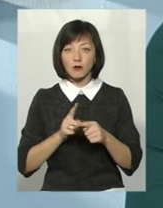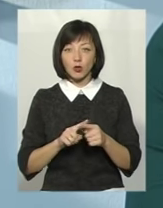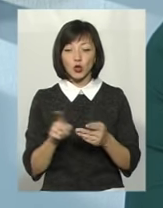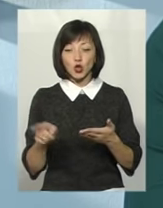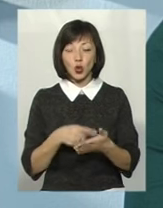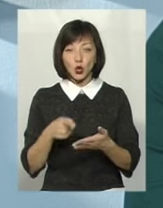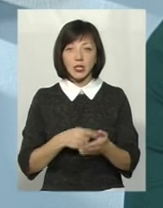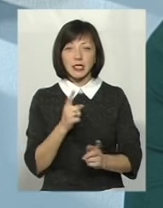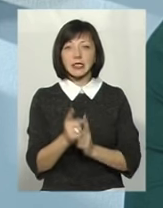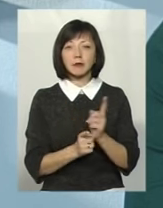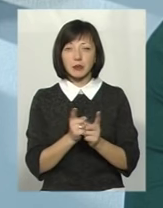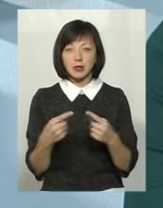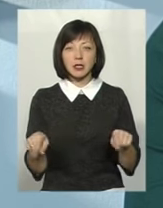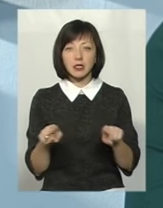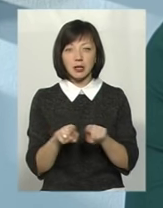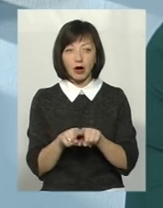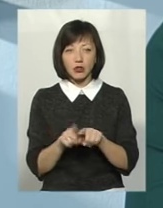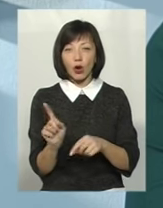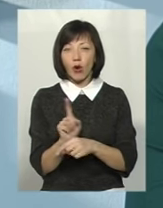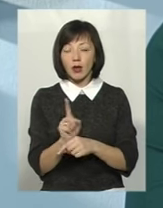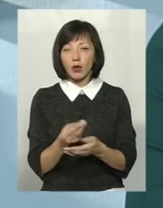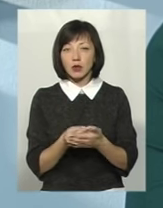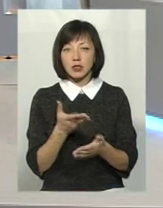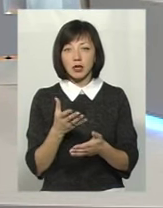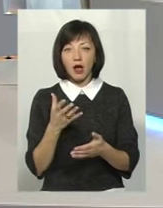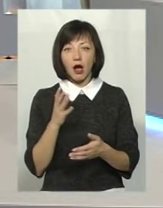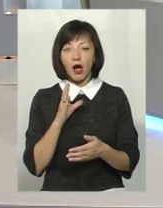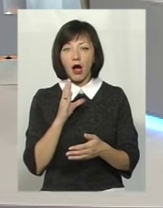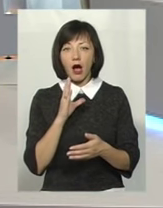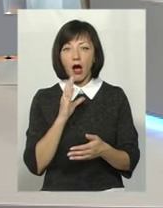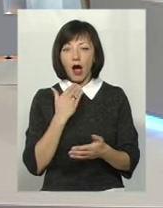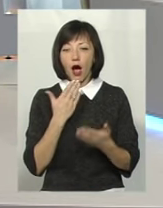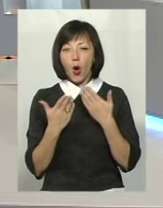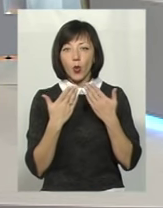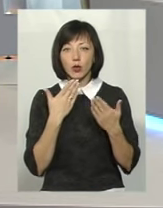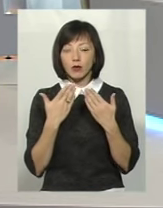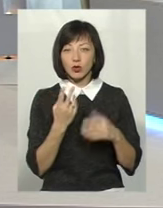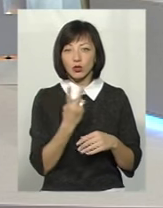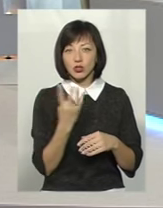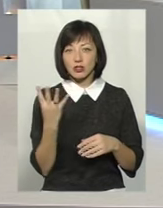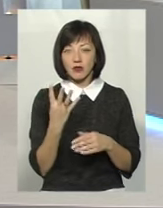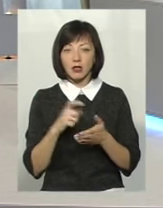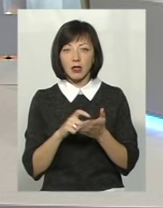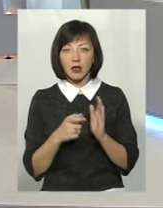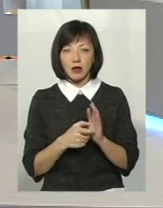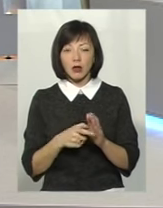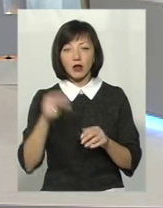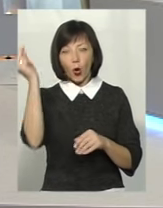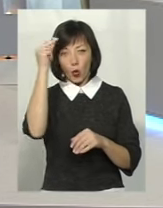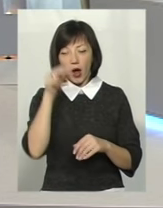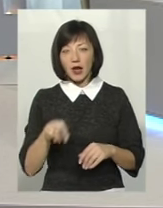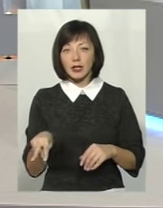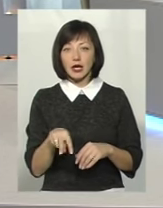Також змінені критерії оцінювання аудіювання. В друг-четвертий класах здійснюватимуть на уроках